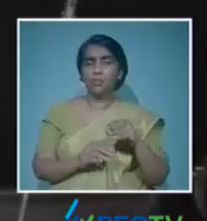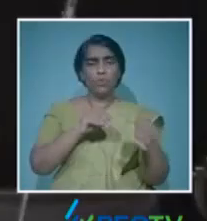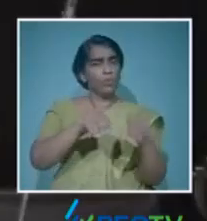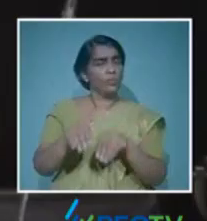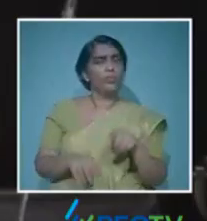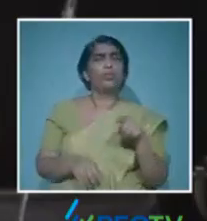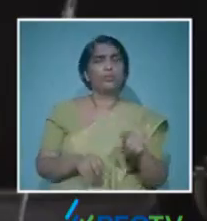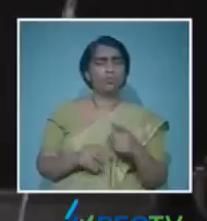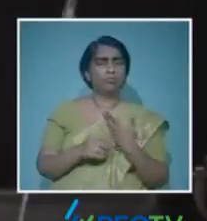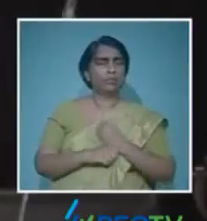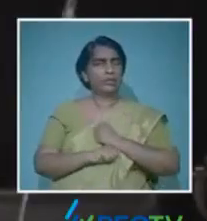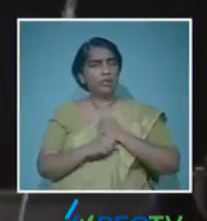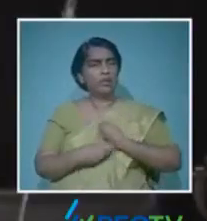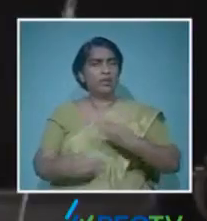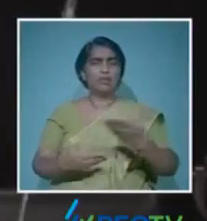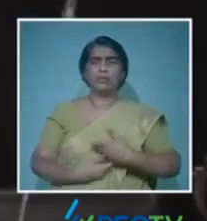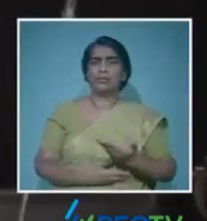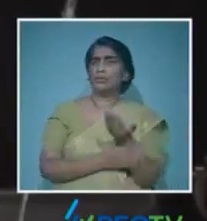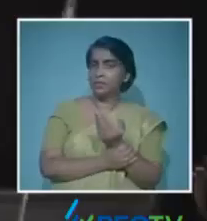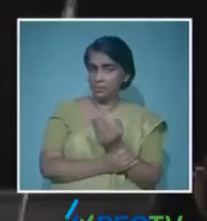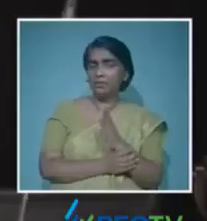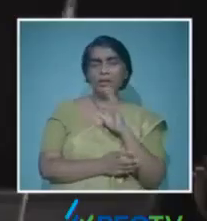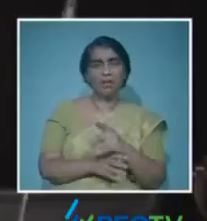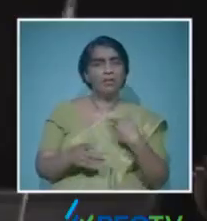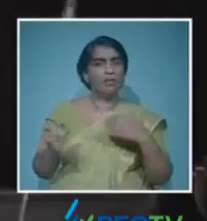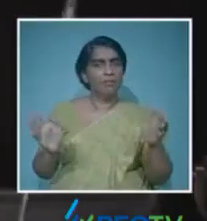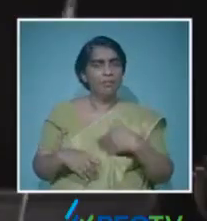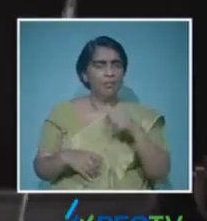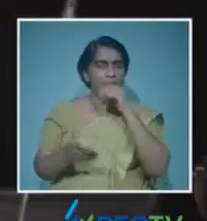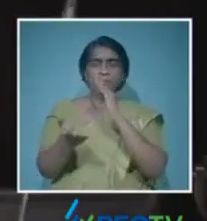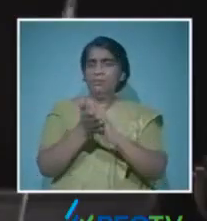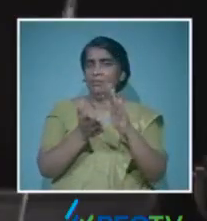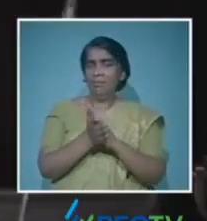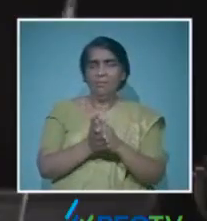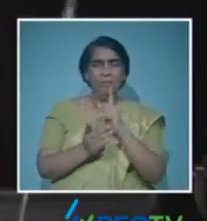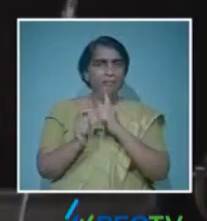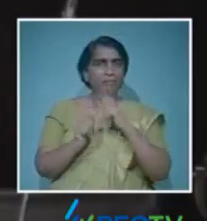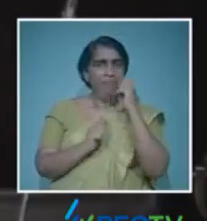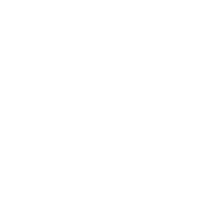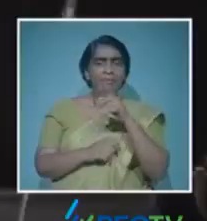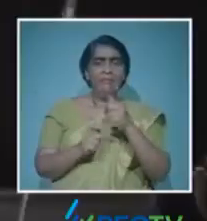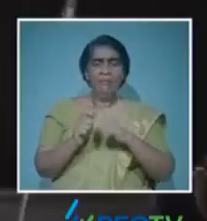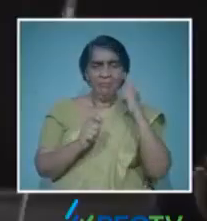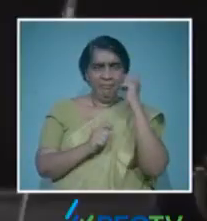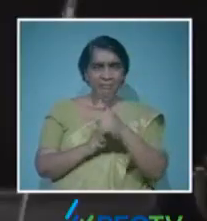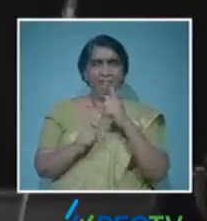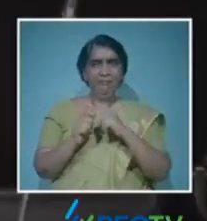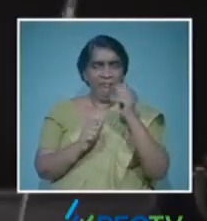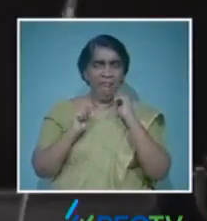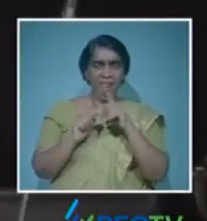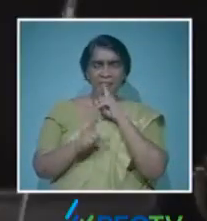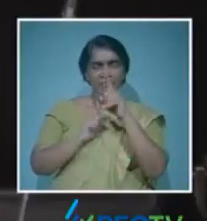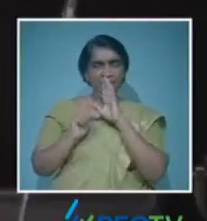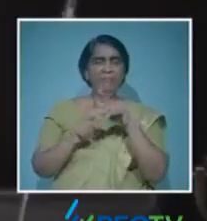ගොවියා පාරට වැටිලා හිඟමනේට පත් වෙච්චි උනාව තාම කිසිම සහනාධාරයක් වන්දියක් දැන් ඔබතුමා වන්දි ගෙවණ හැටි කියලා